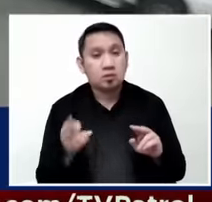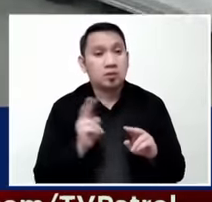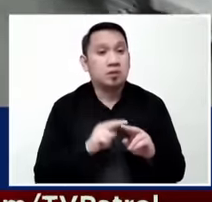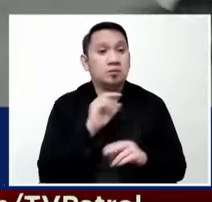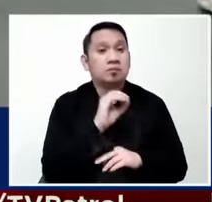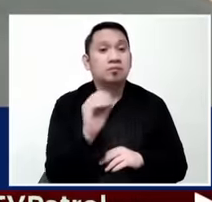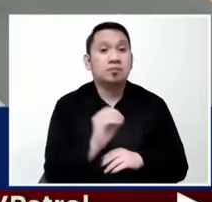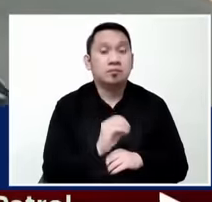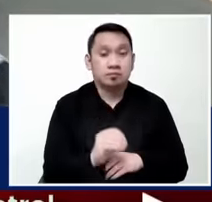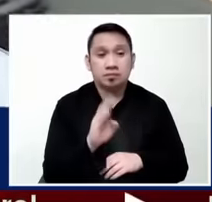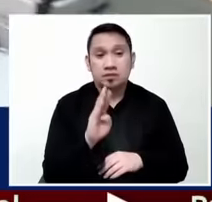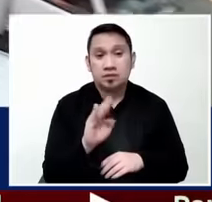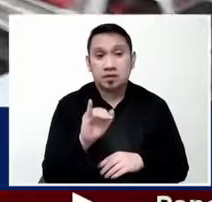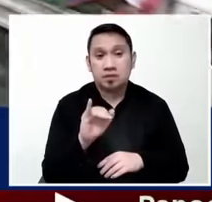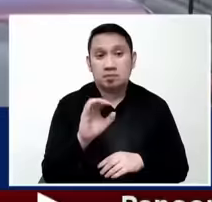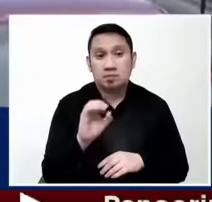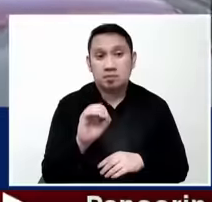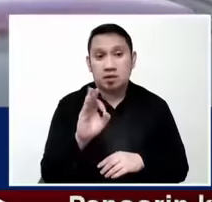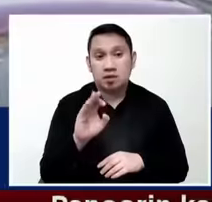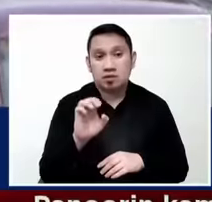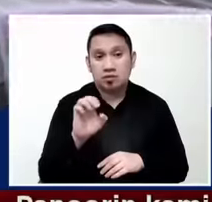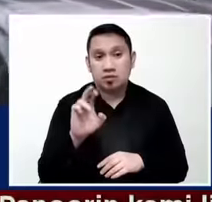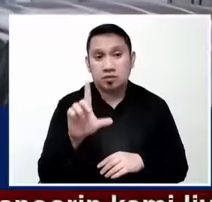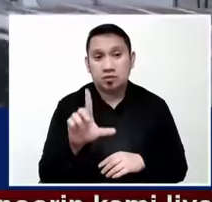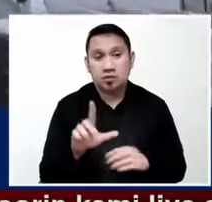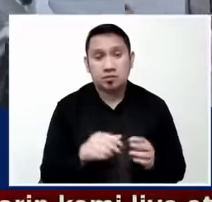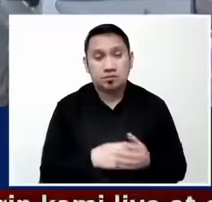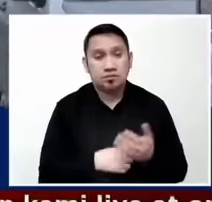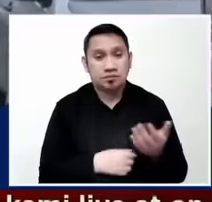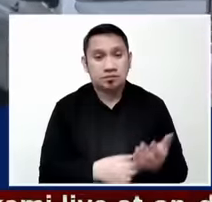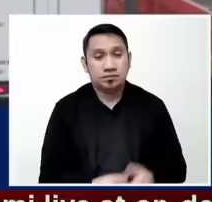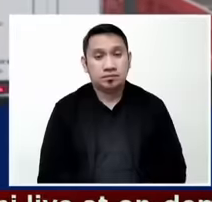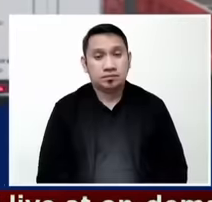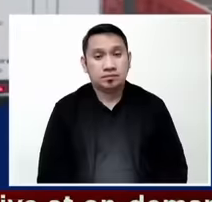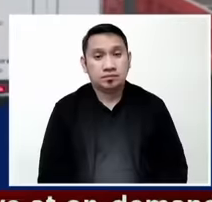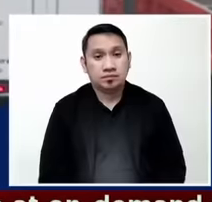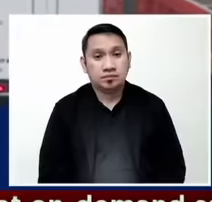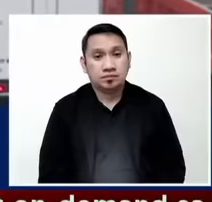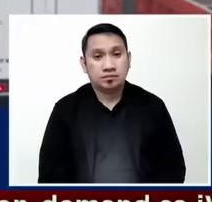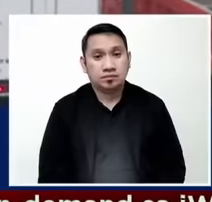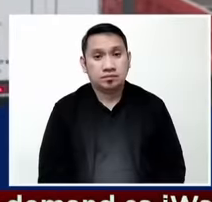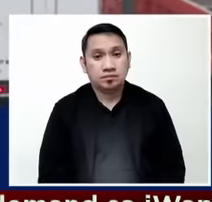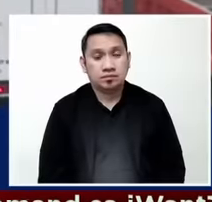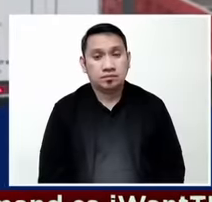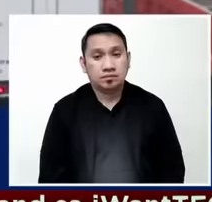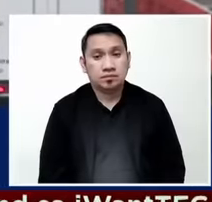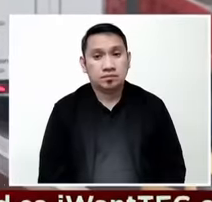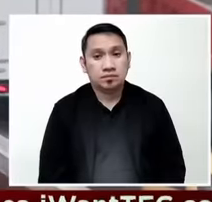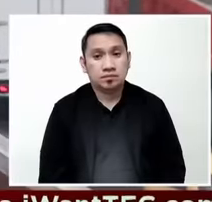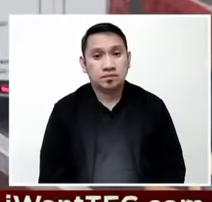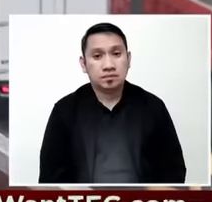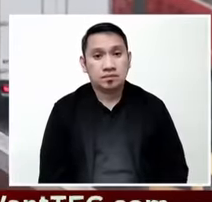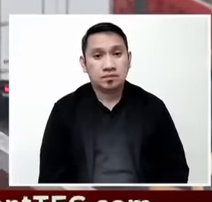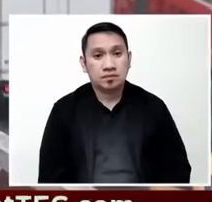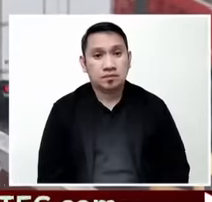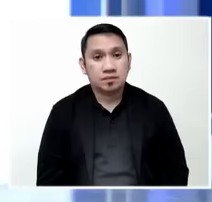ng biofuels sa petrolyo. Alvin L. Chico, ABS-CBN News.